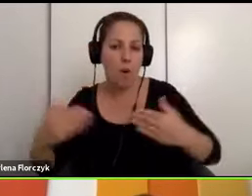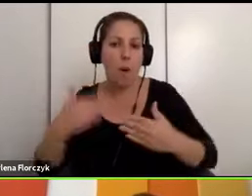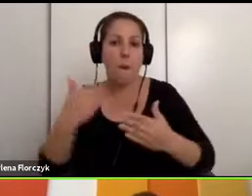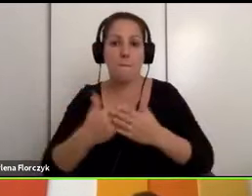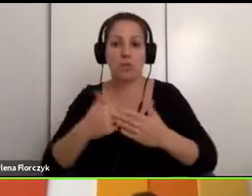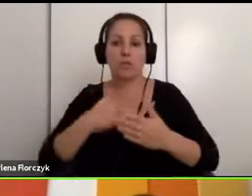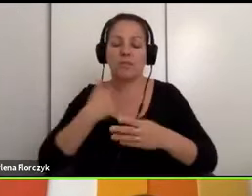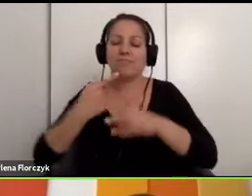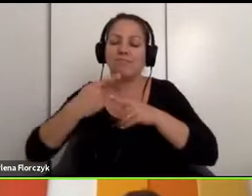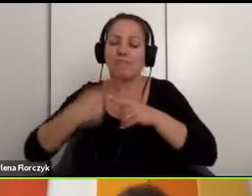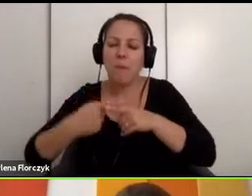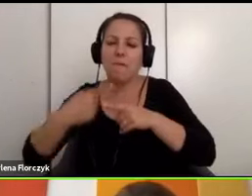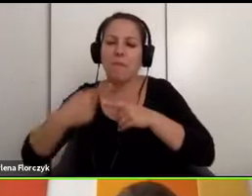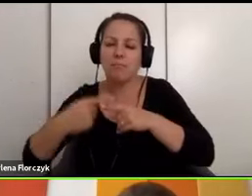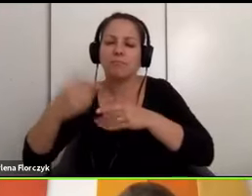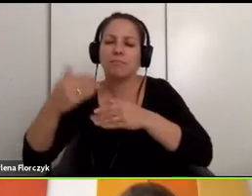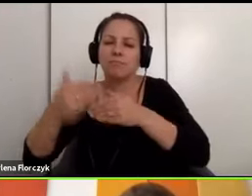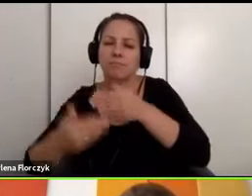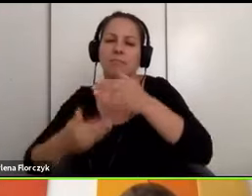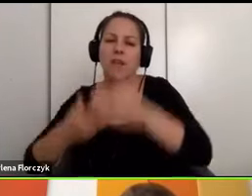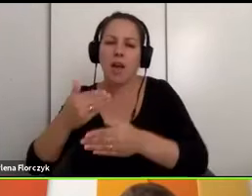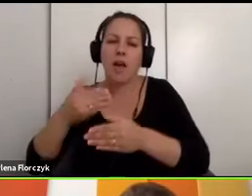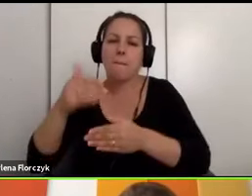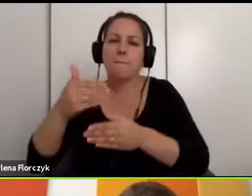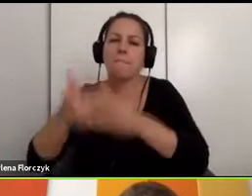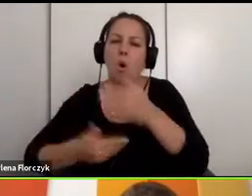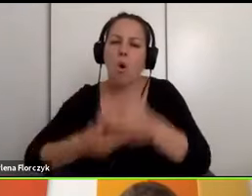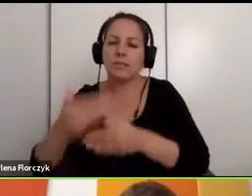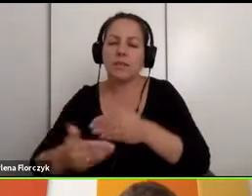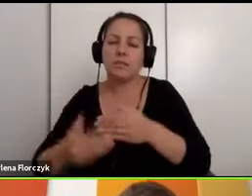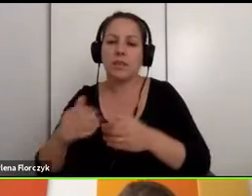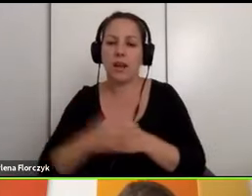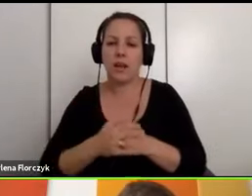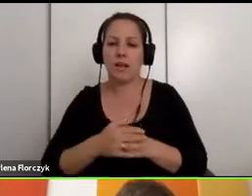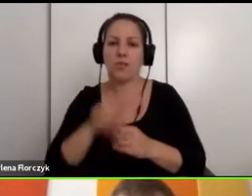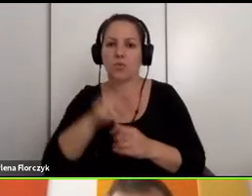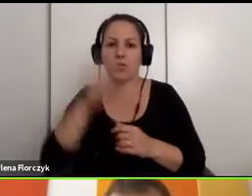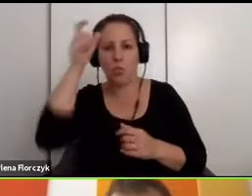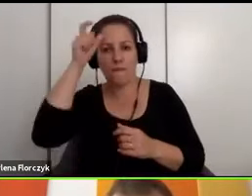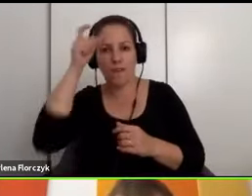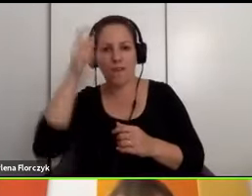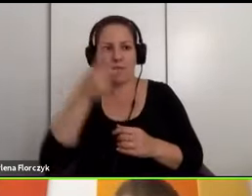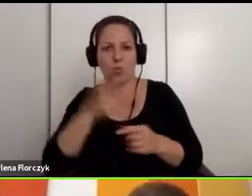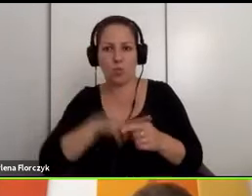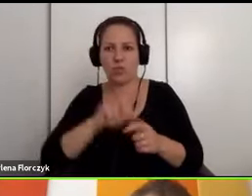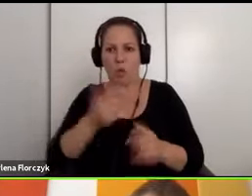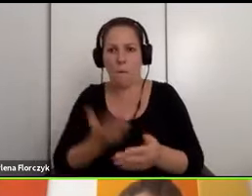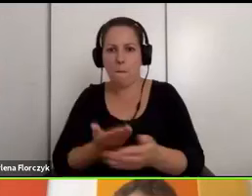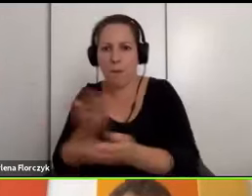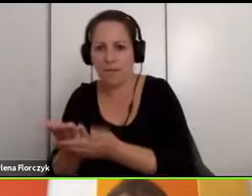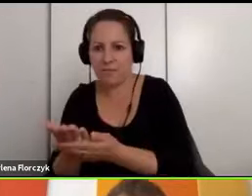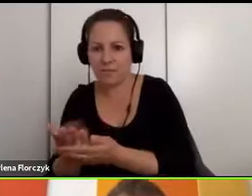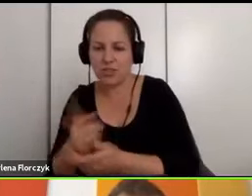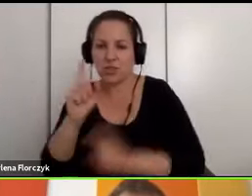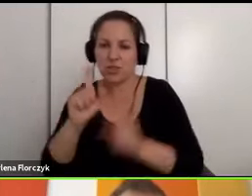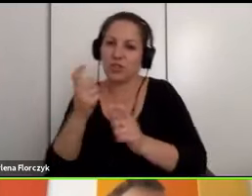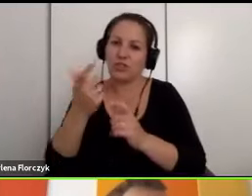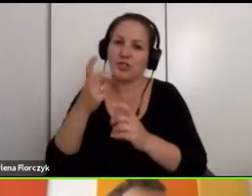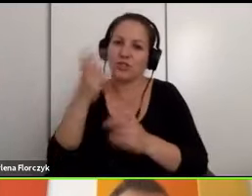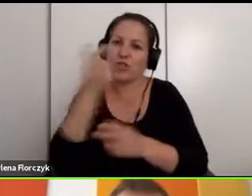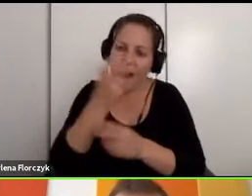coraz bardziej jakby przechodzić ten proces, że to jest człowiek, który coś proponuje. Czasem ciekawsze, czasem mniej ciekawe